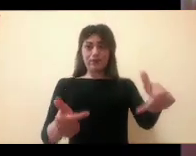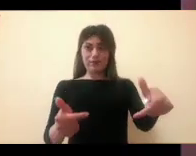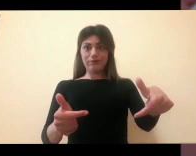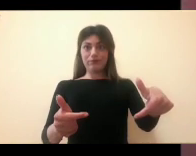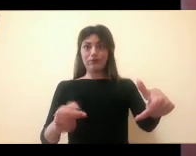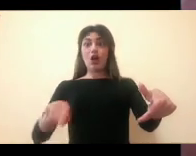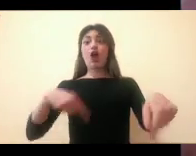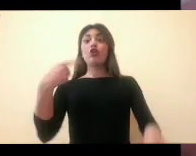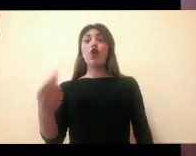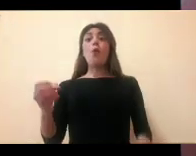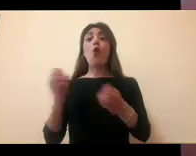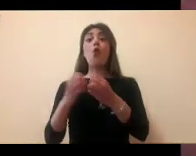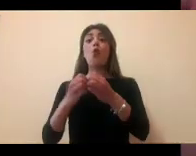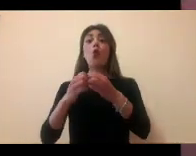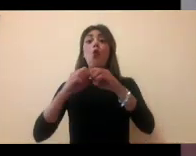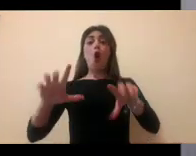poi mettiamo l'uovo,